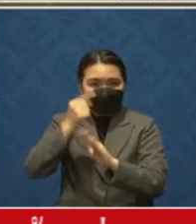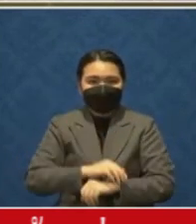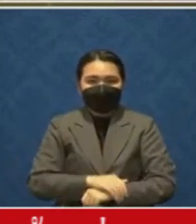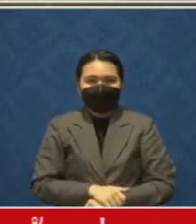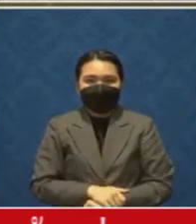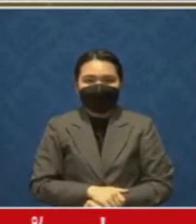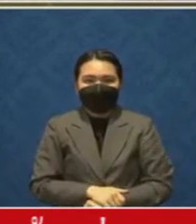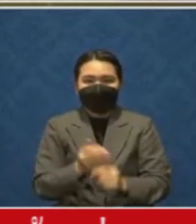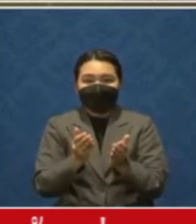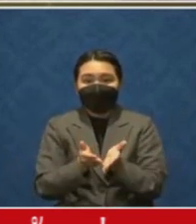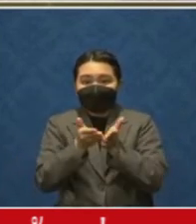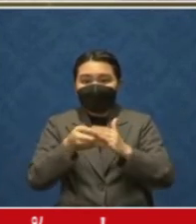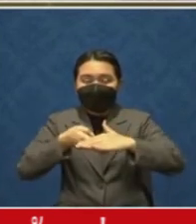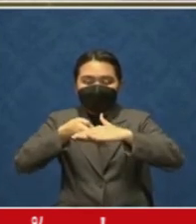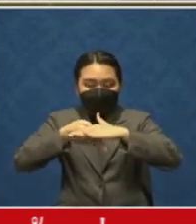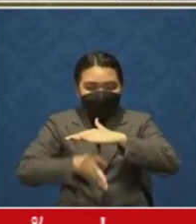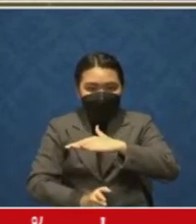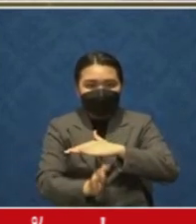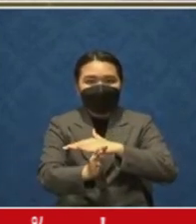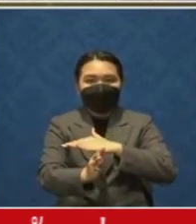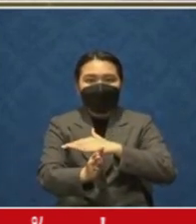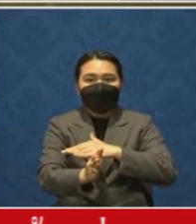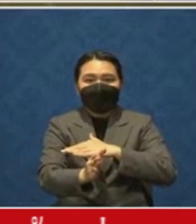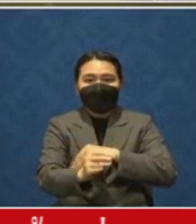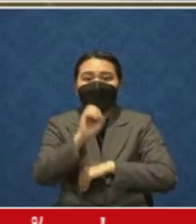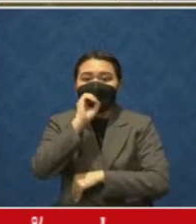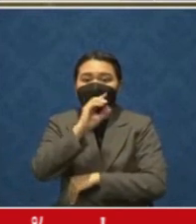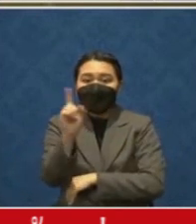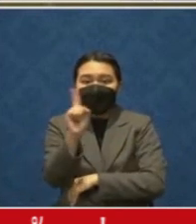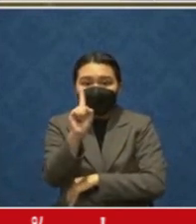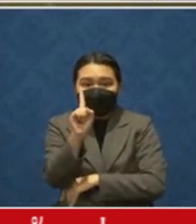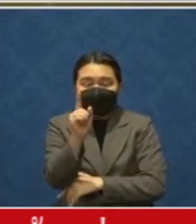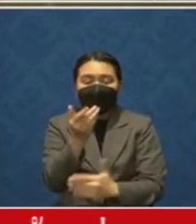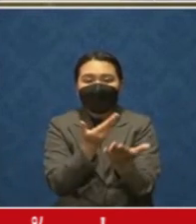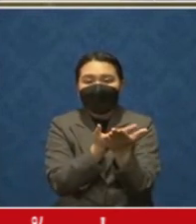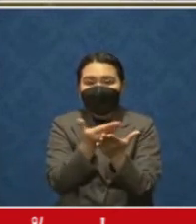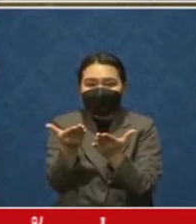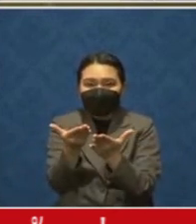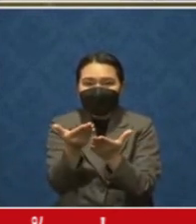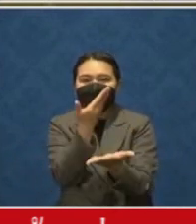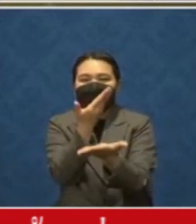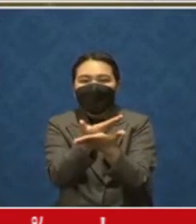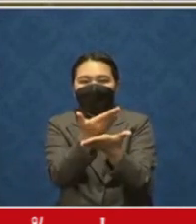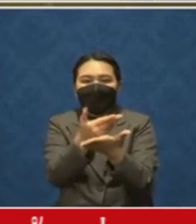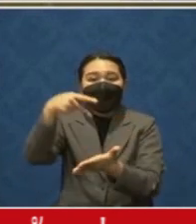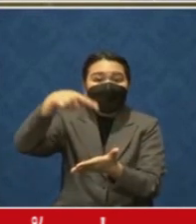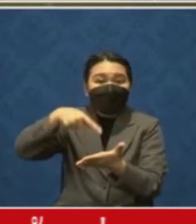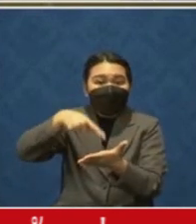เรือดำน้ำก็บอกว่าเป็นการจัดซื้อแบบโปรโมชั่นครับคือซื้อ